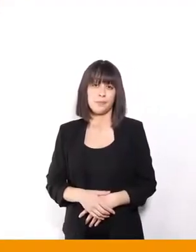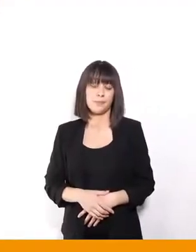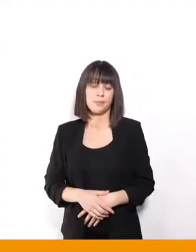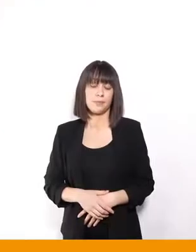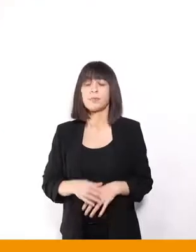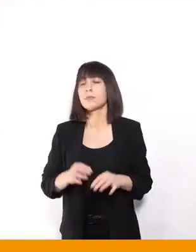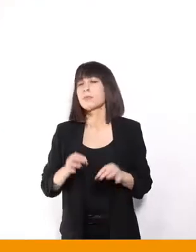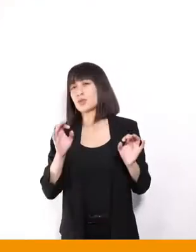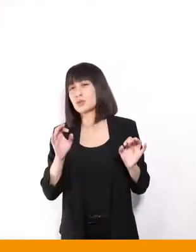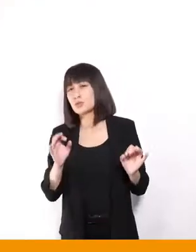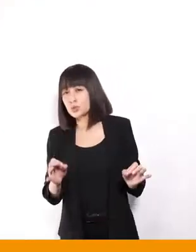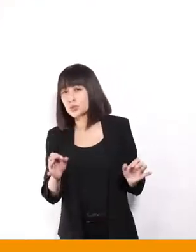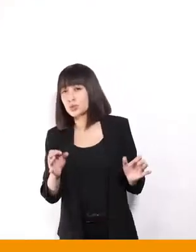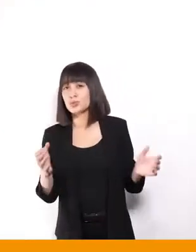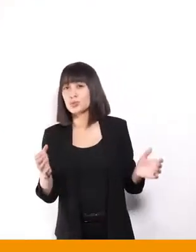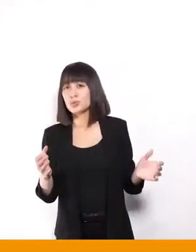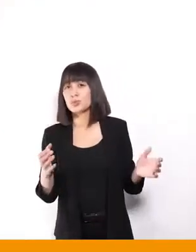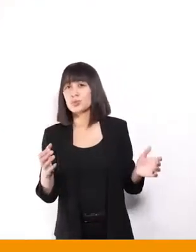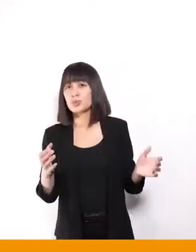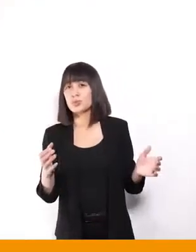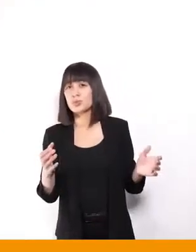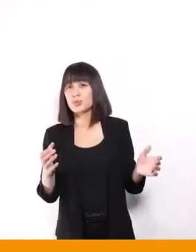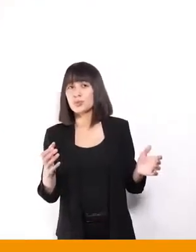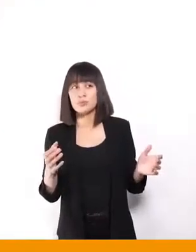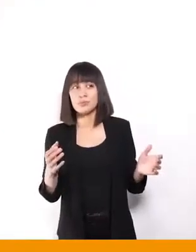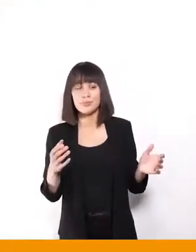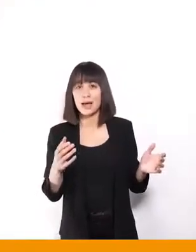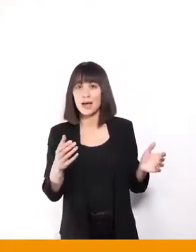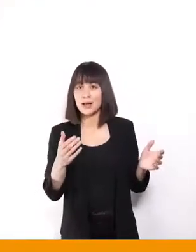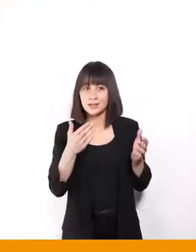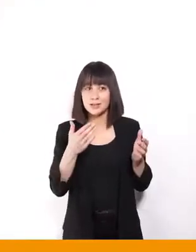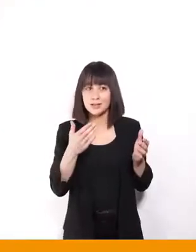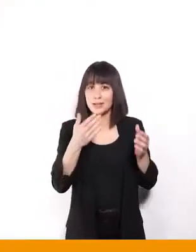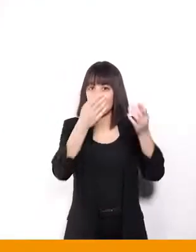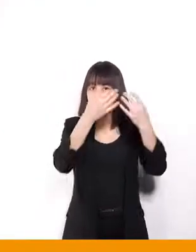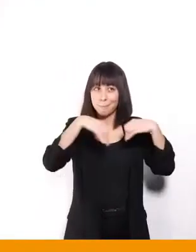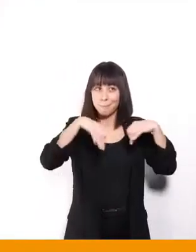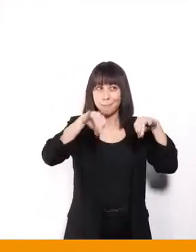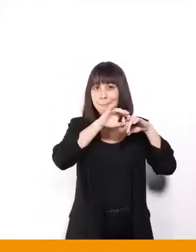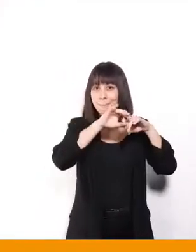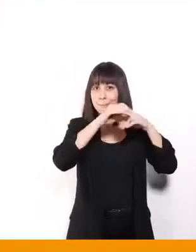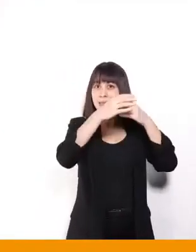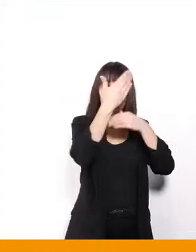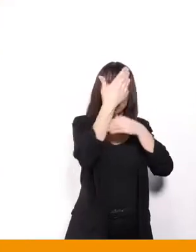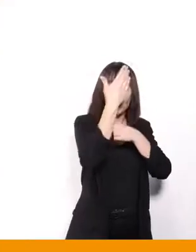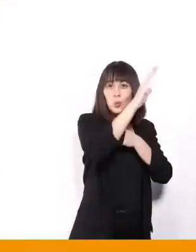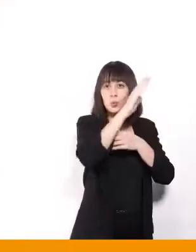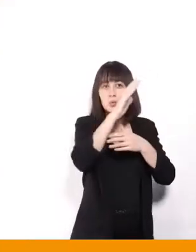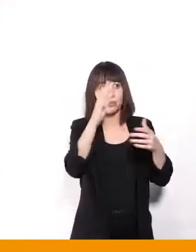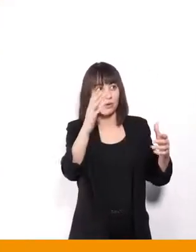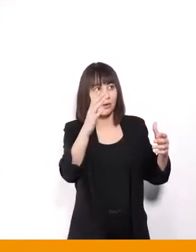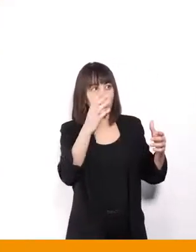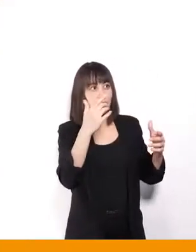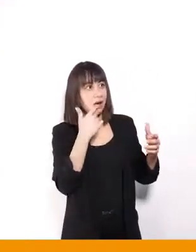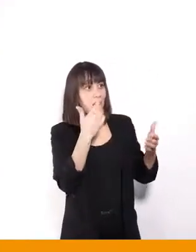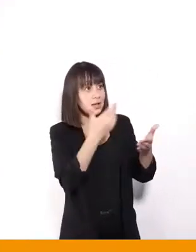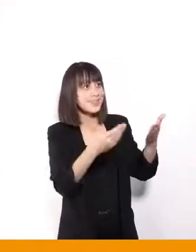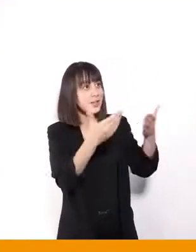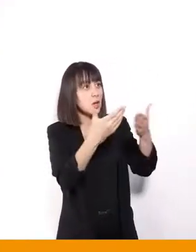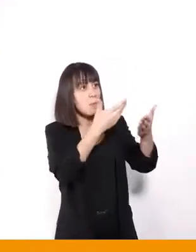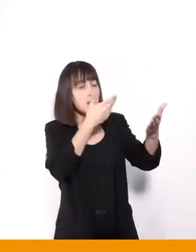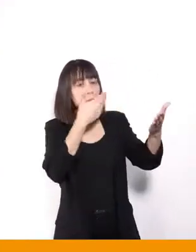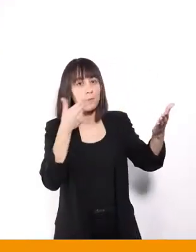inspirons-nous intelligemment de ce qui peut se faire de mieux dans d'autres pays. Il y a des pays européens qui ont